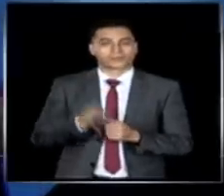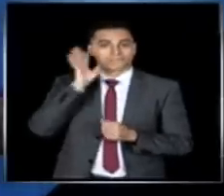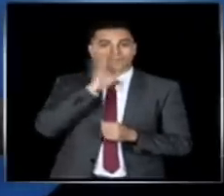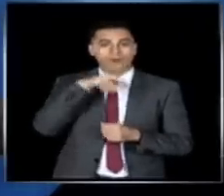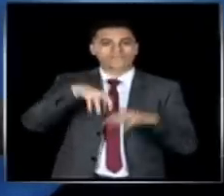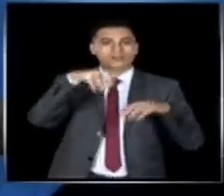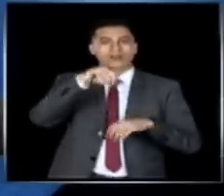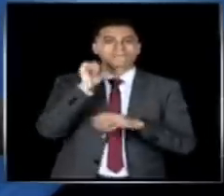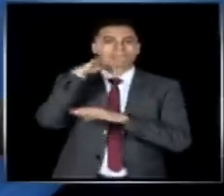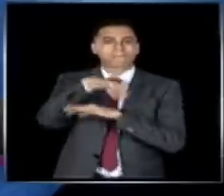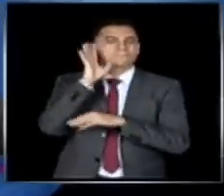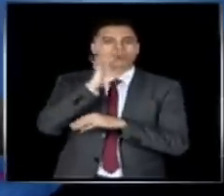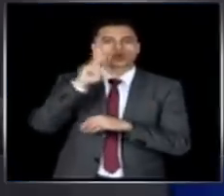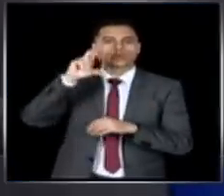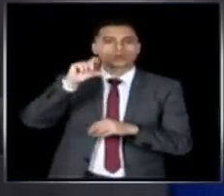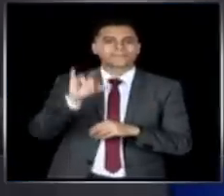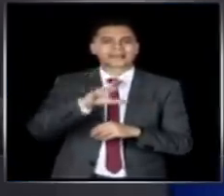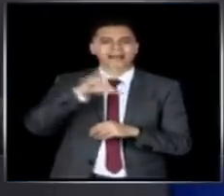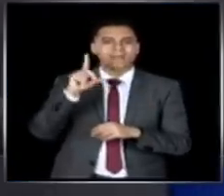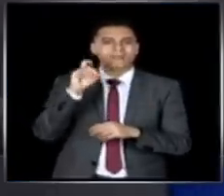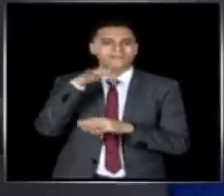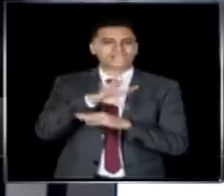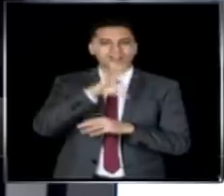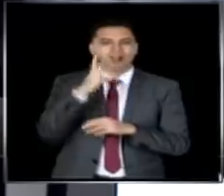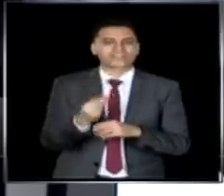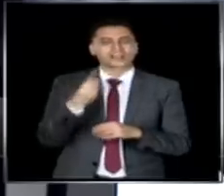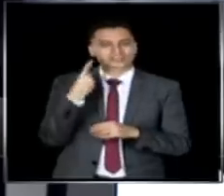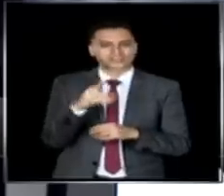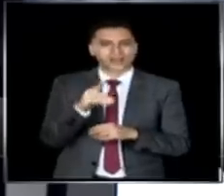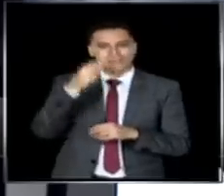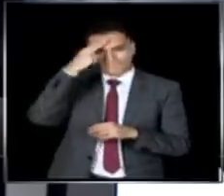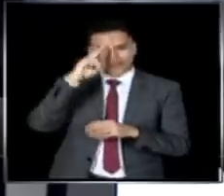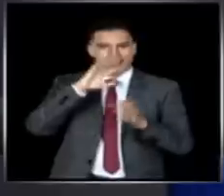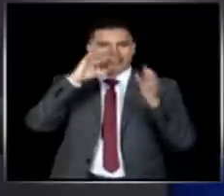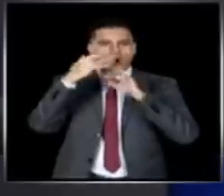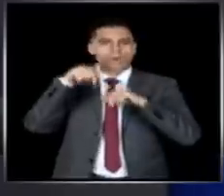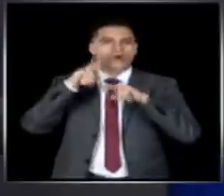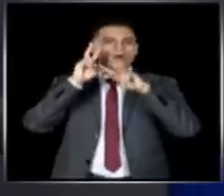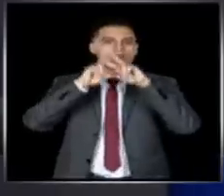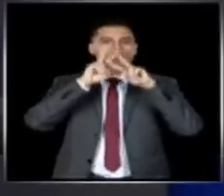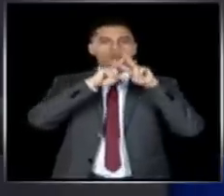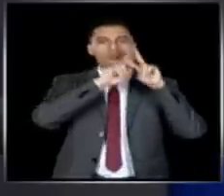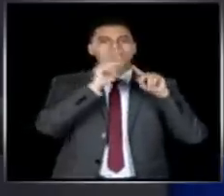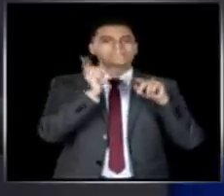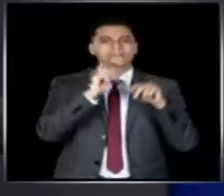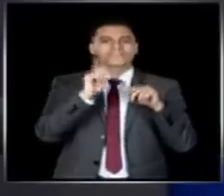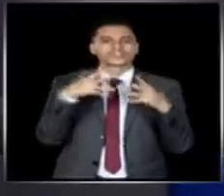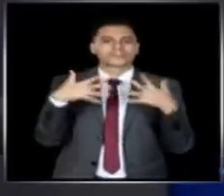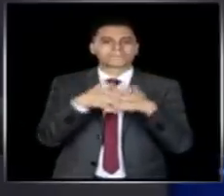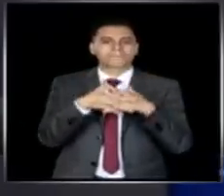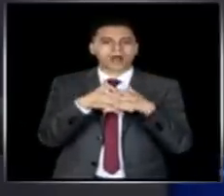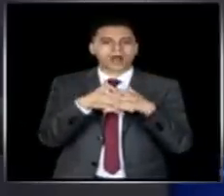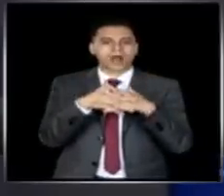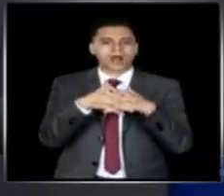في اي قارة تقع شلالات تقيلة؟ أفريقيا. صح. ما هو الكوكب الذي ليس له أقمار بجانب